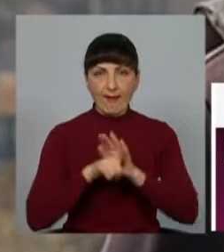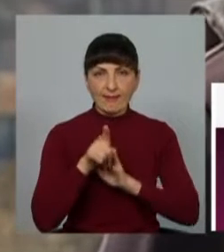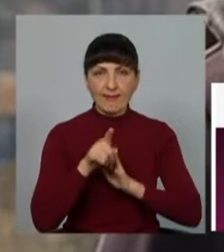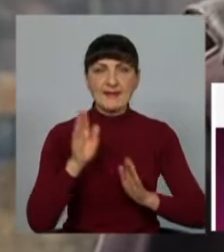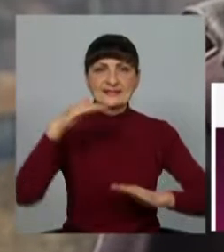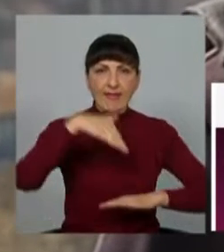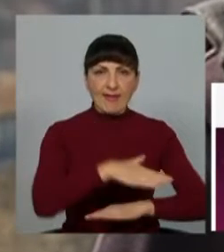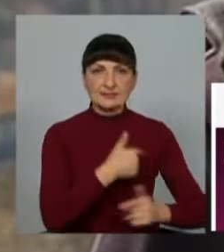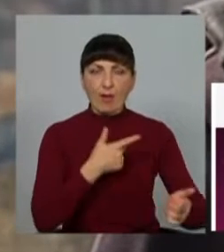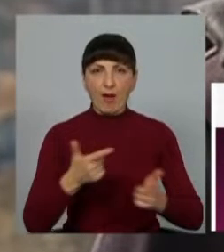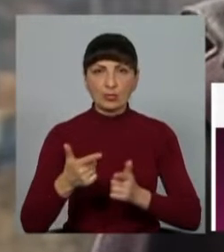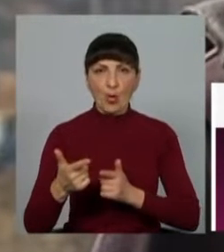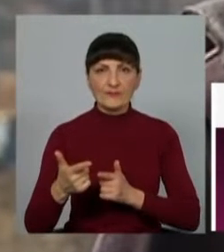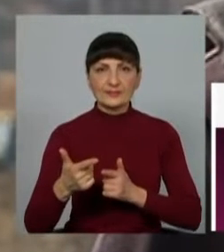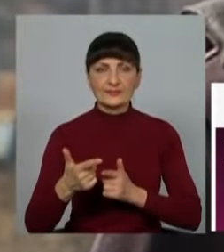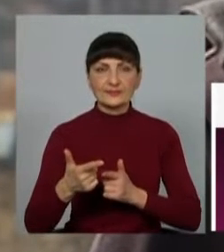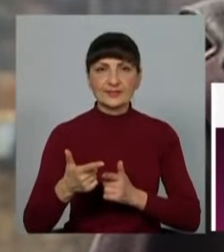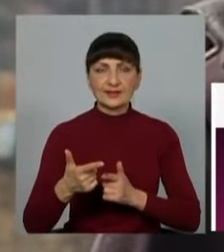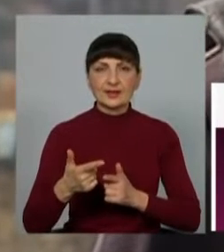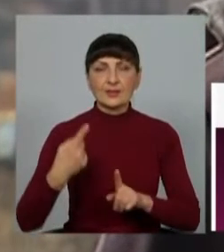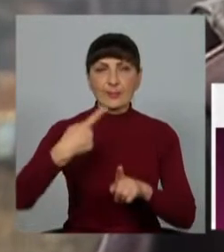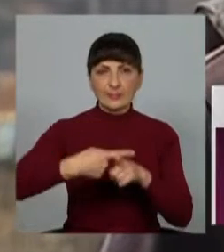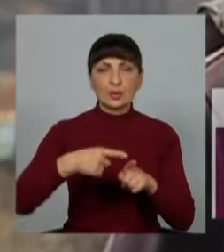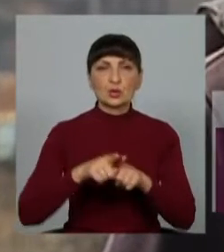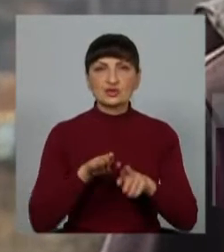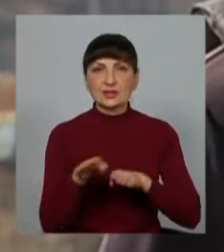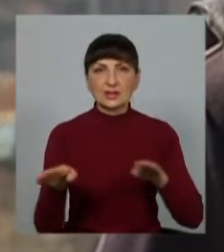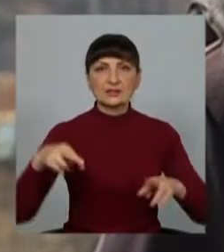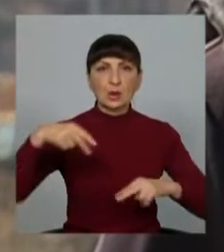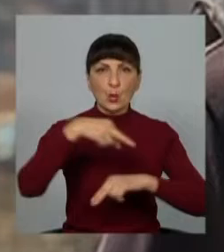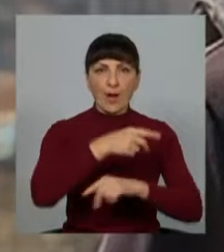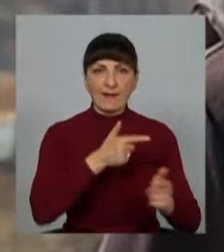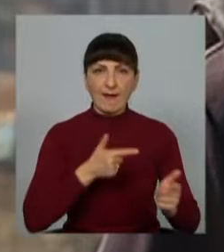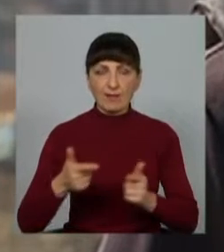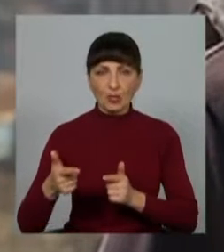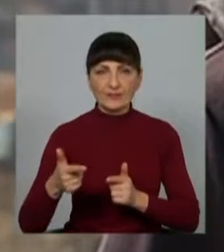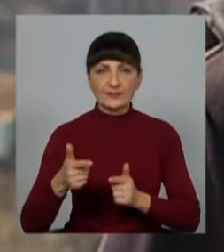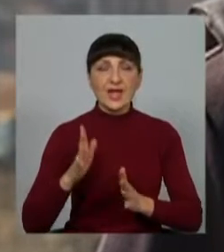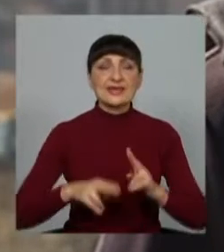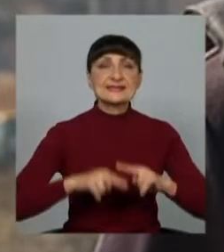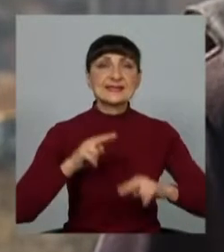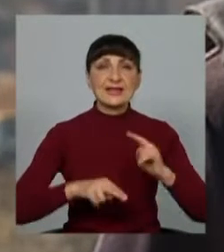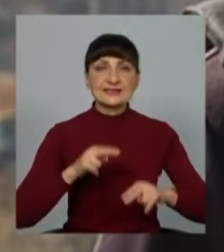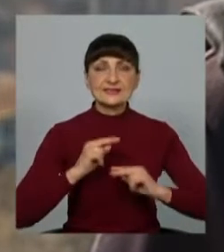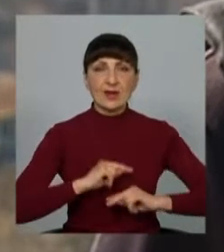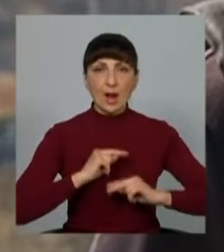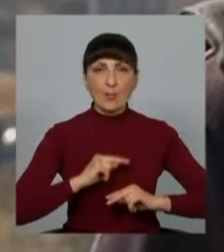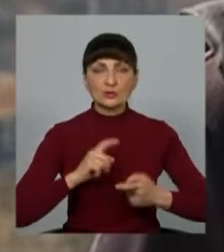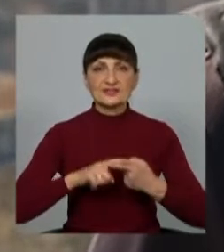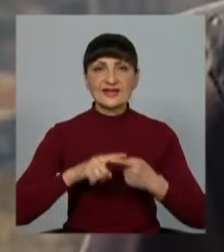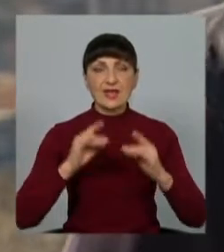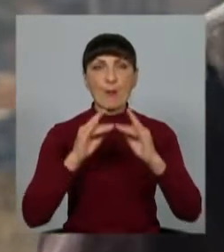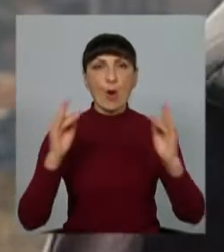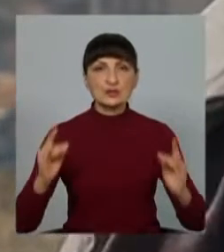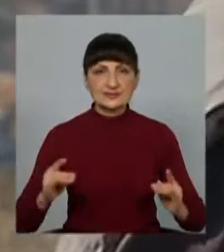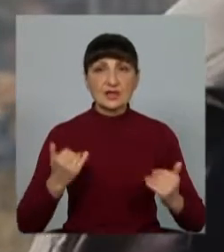съезды поперечным проулкам. Тротуары готовим. Ведутся строительство работ по мосту.